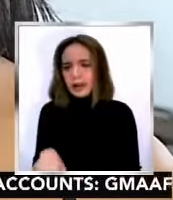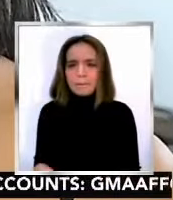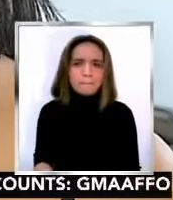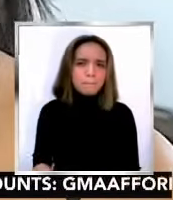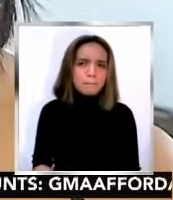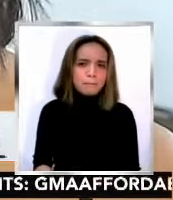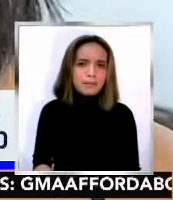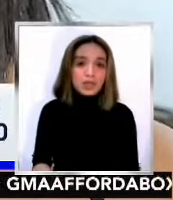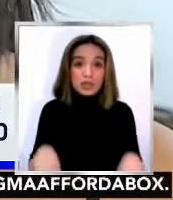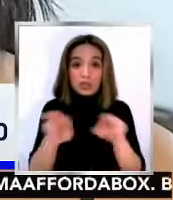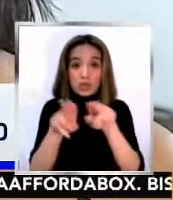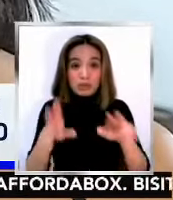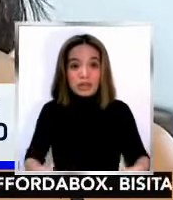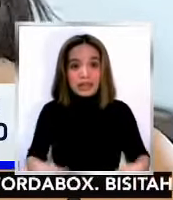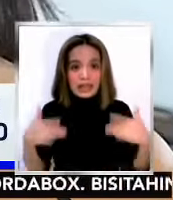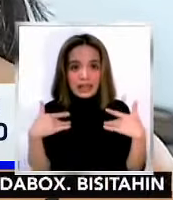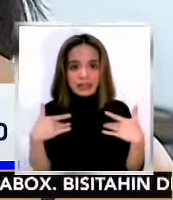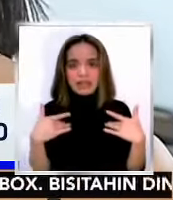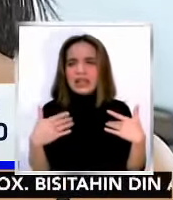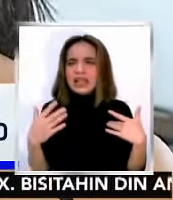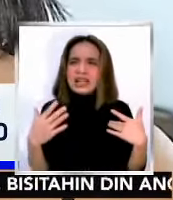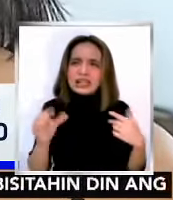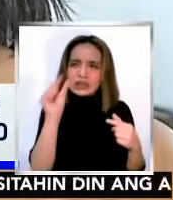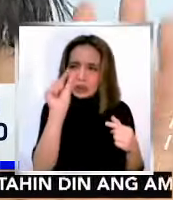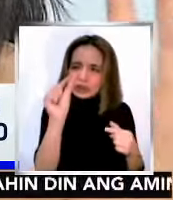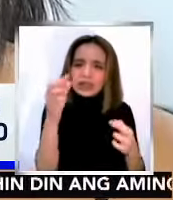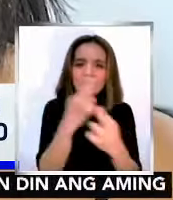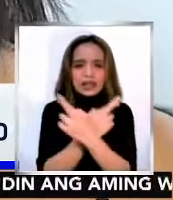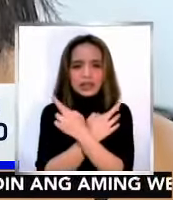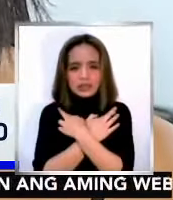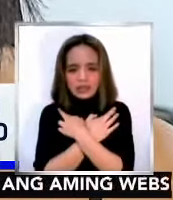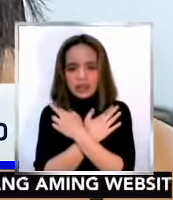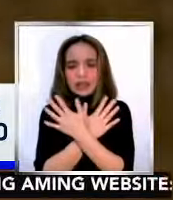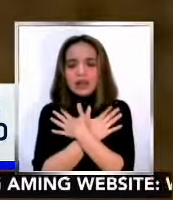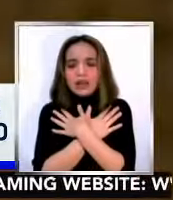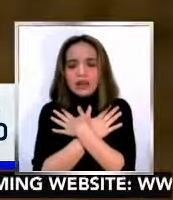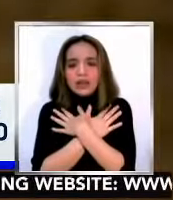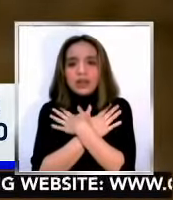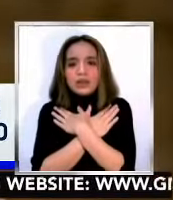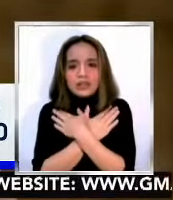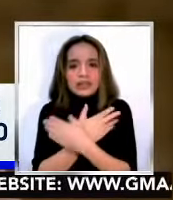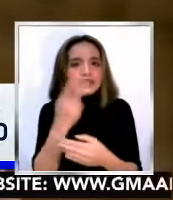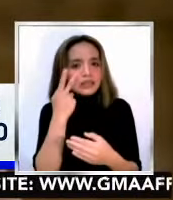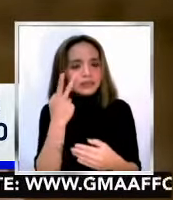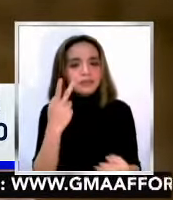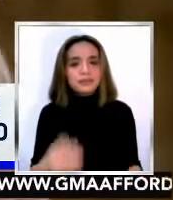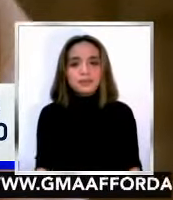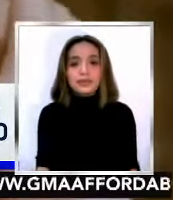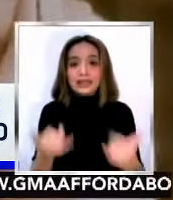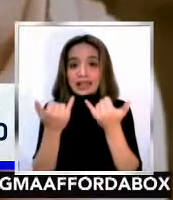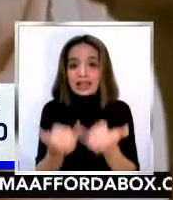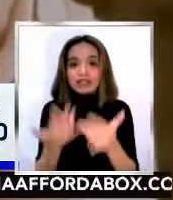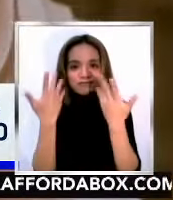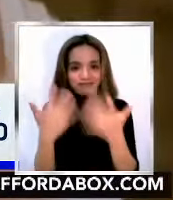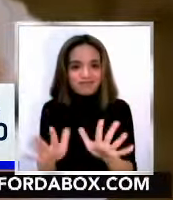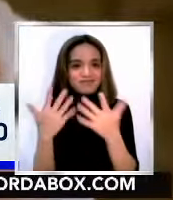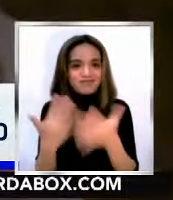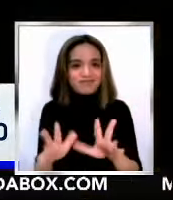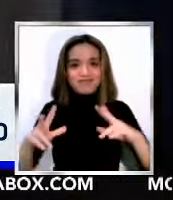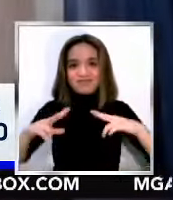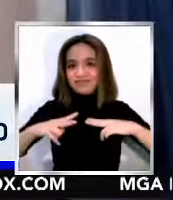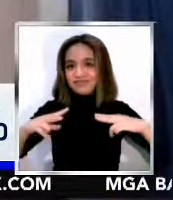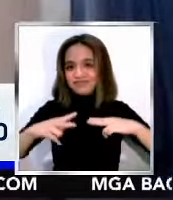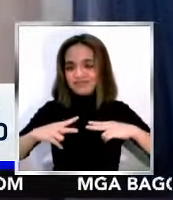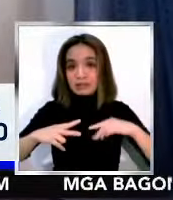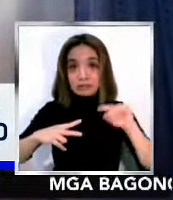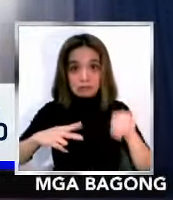normal life is just to think and para makahinga lang, para mas makita yung bigger picture. Ngayong nakapagpahinga na si Bianca, handa na